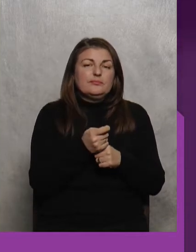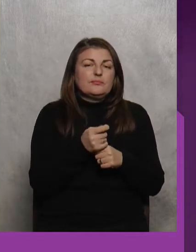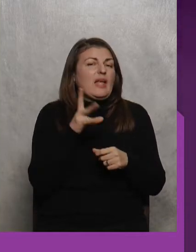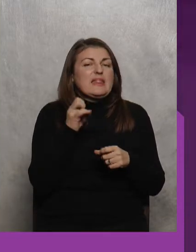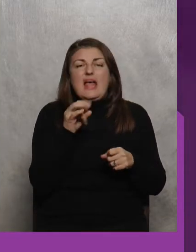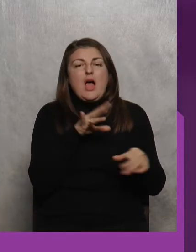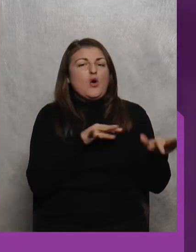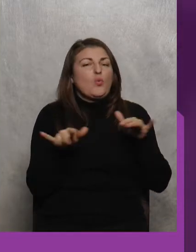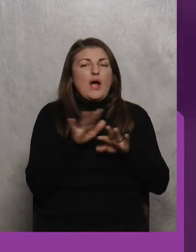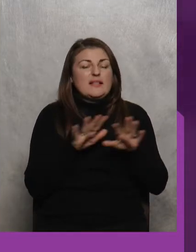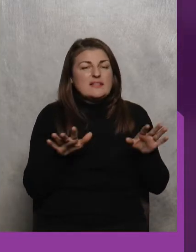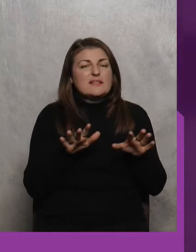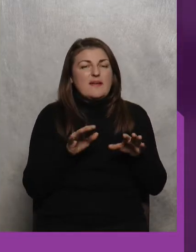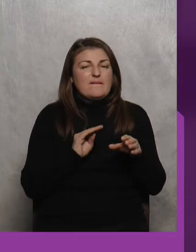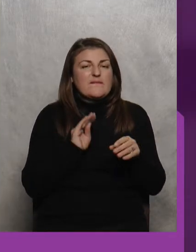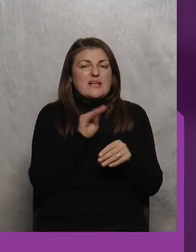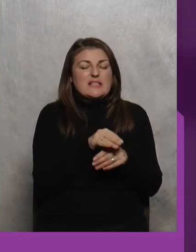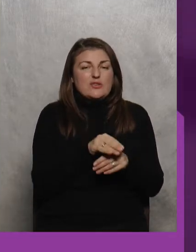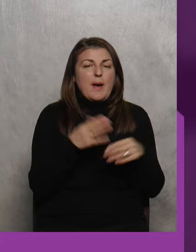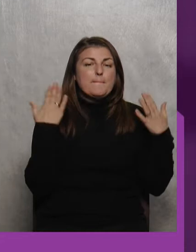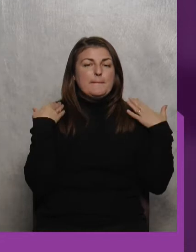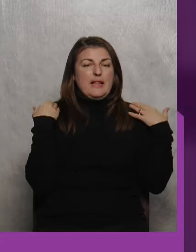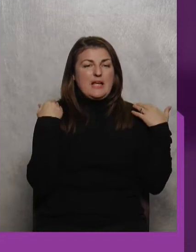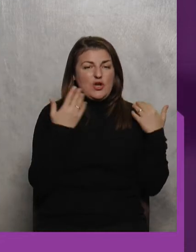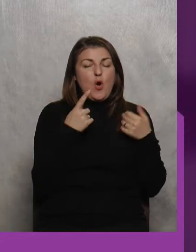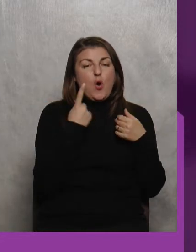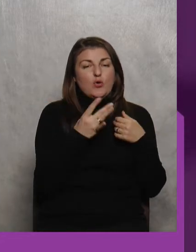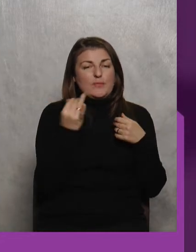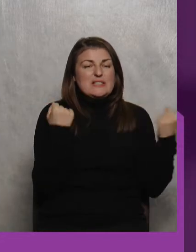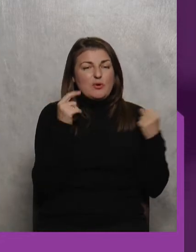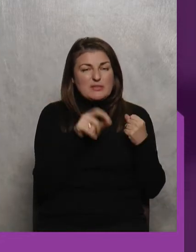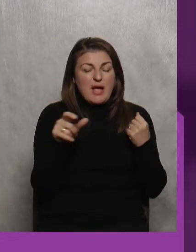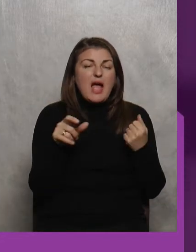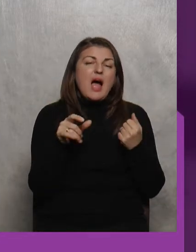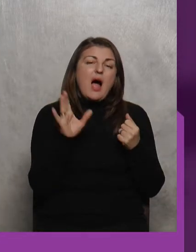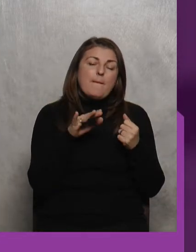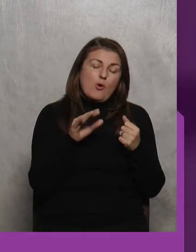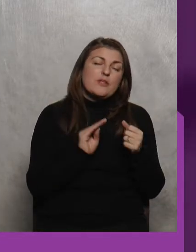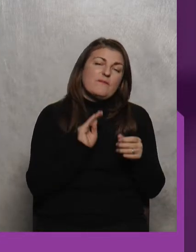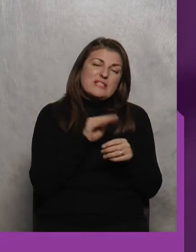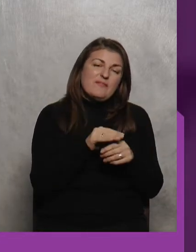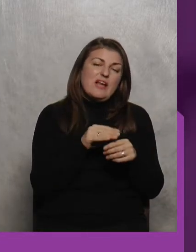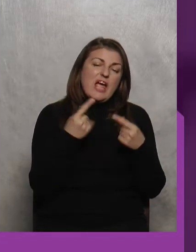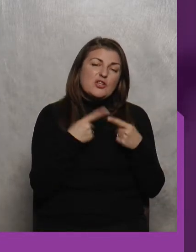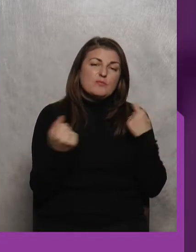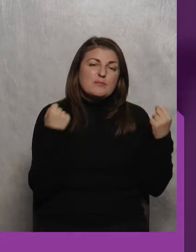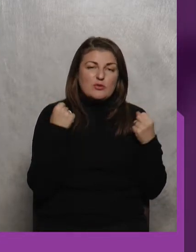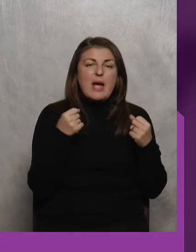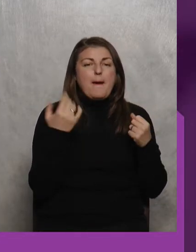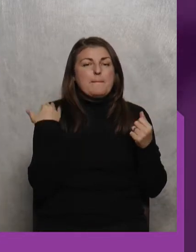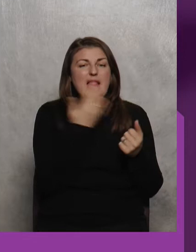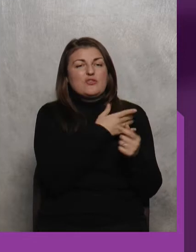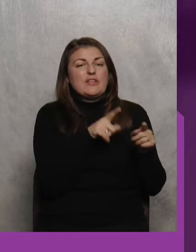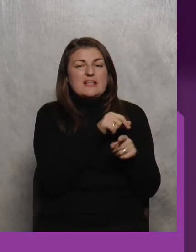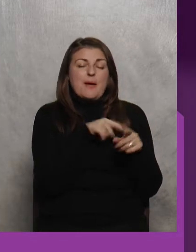не рухатись, виставивши плечі одному спортсмену, потім виставляє іншому спортсмену плечі. І так само